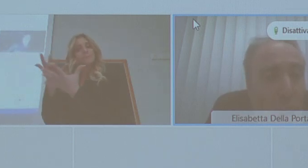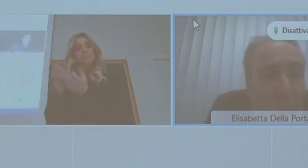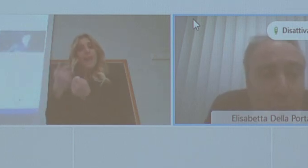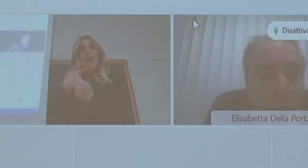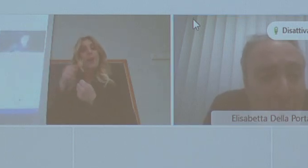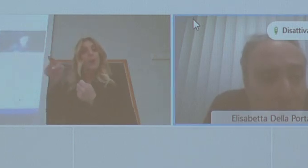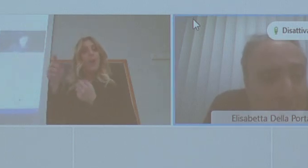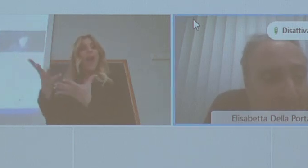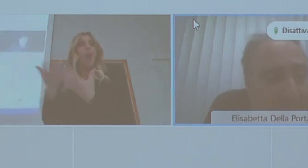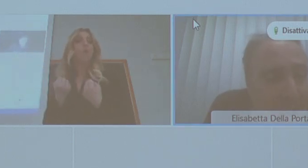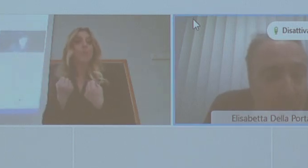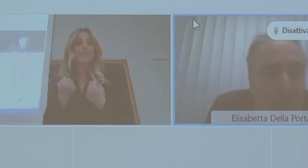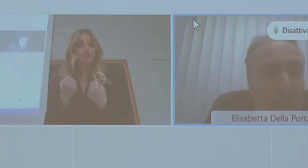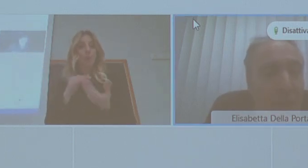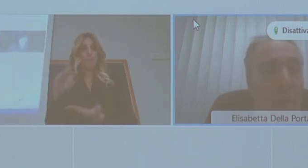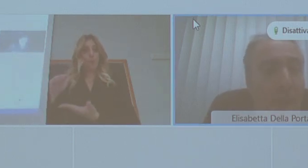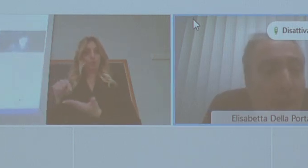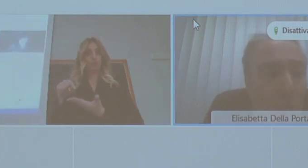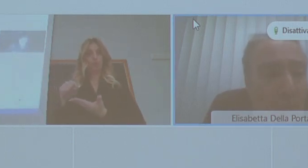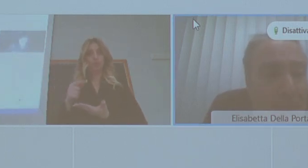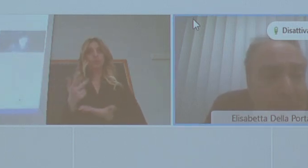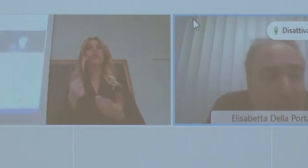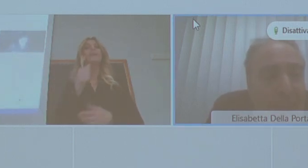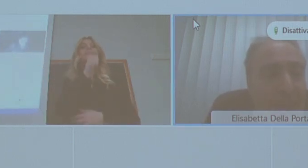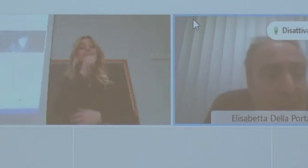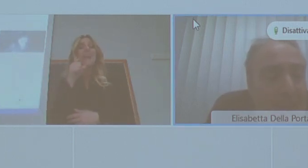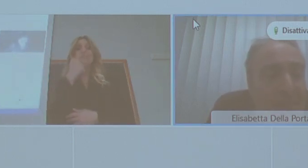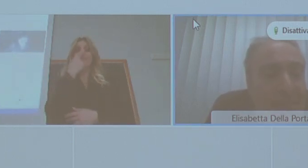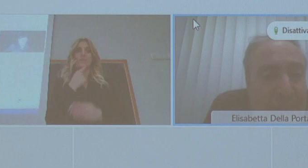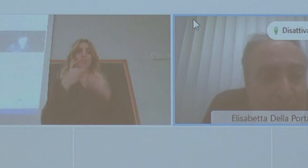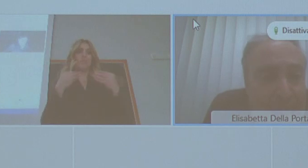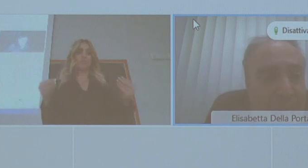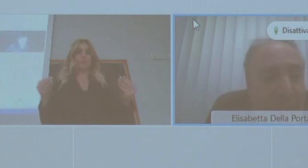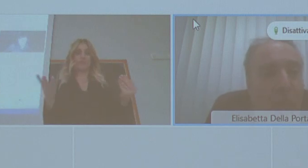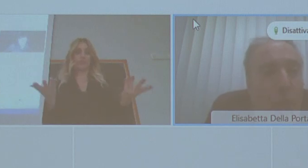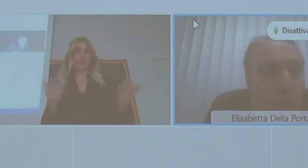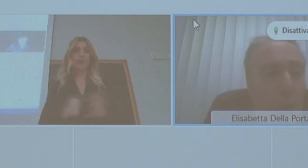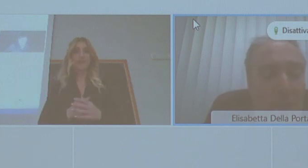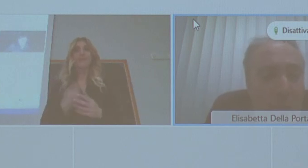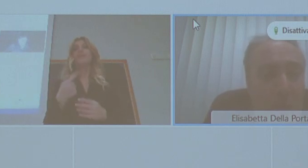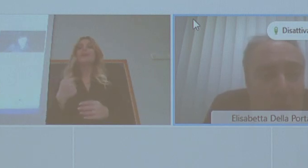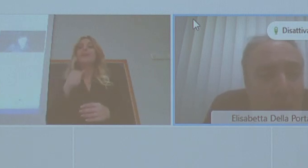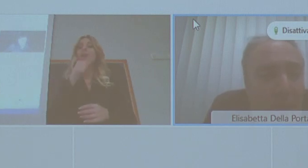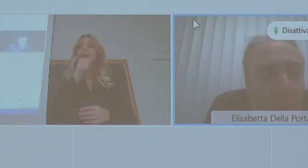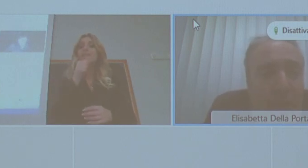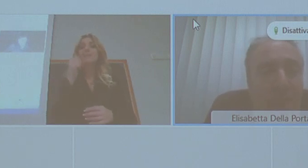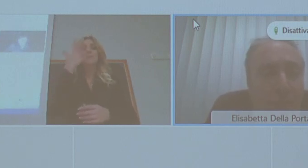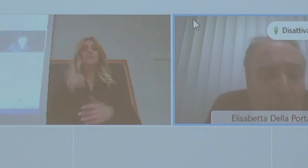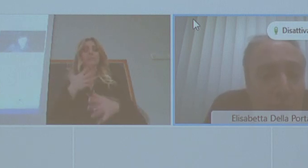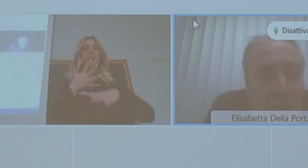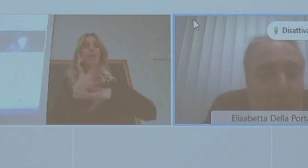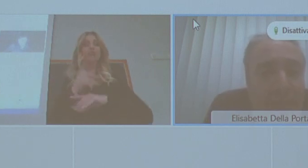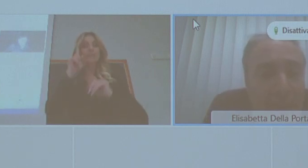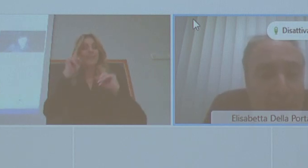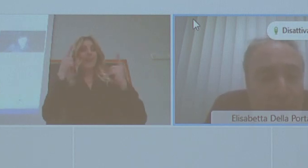suadenti, occorreva una formazione letteraria. Noi abbiamo ancora gli steccati secondo cui per accedere ad una laurea devi